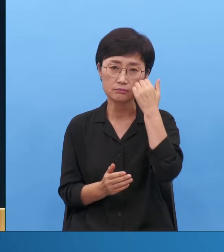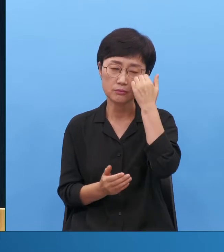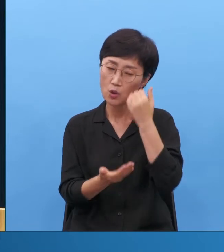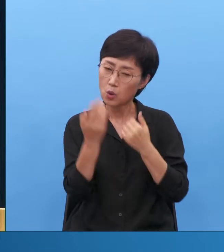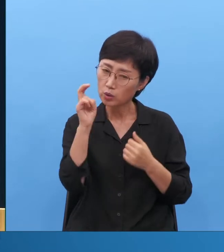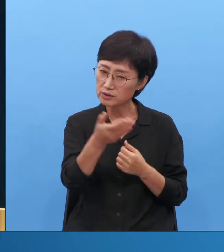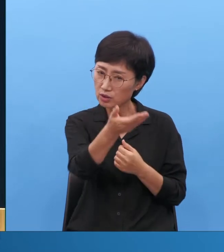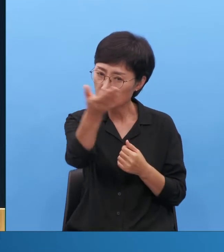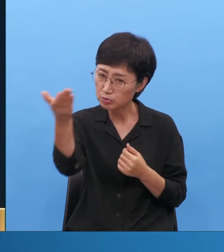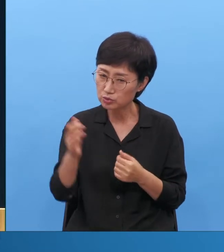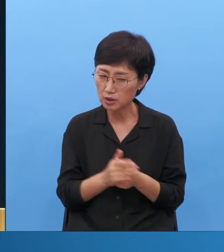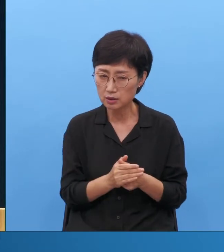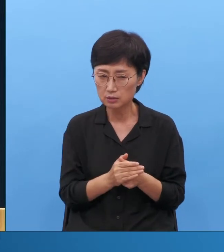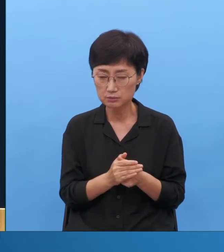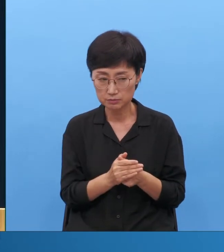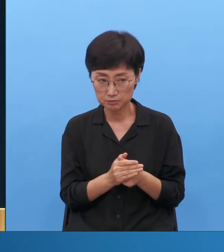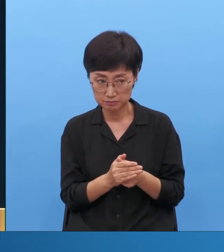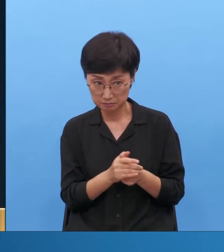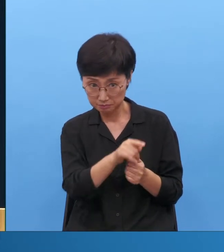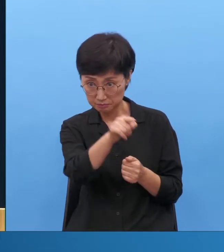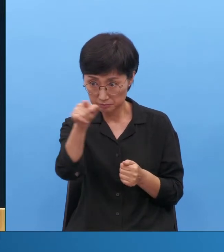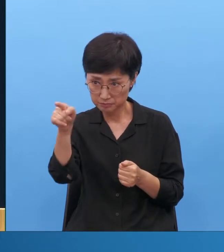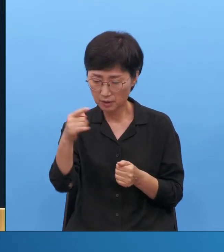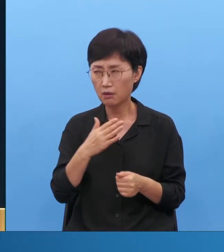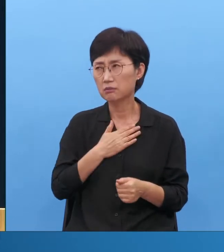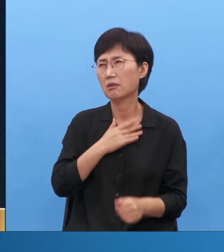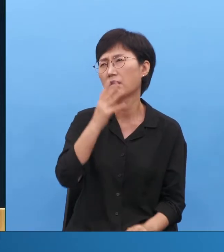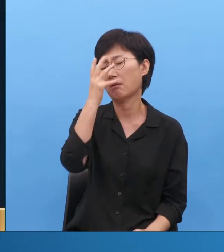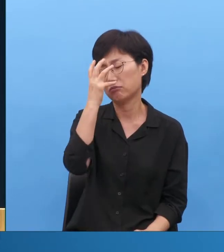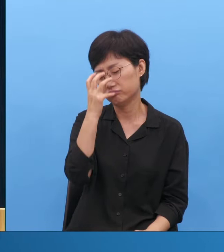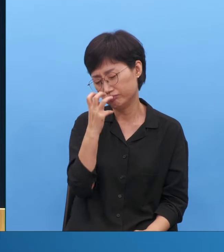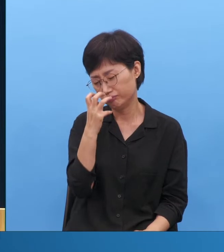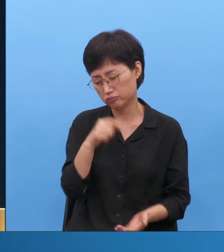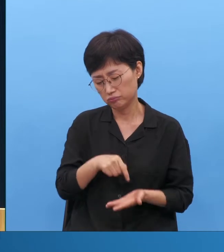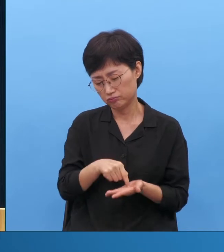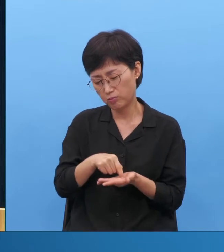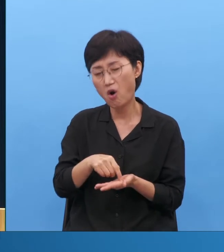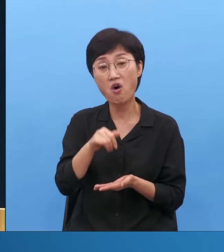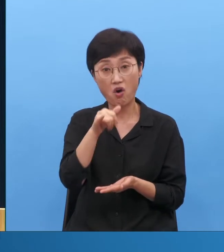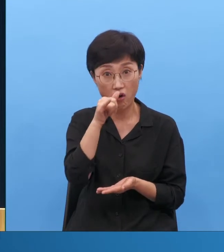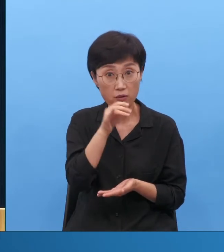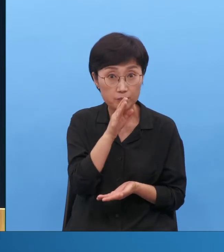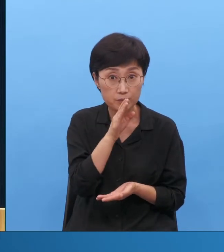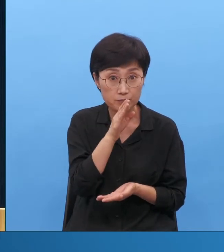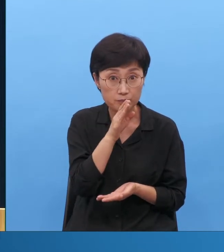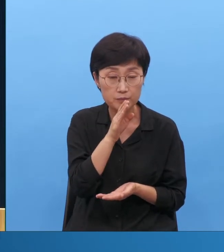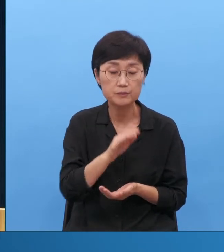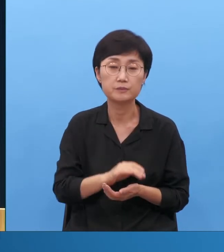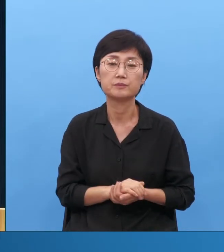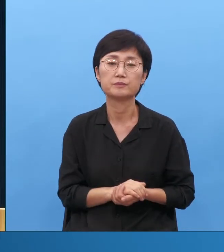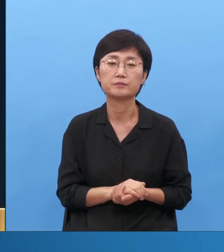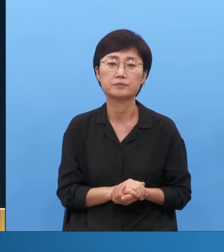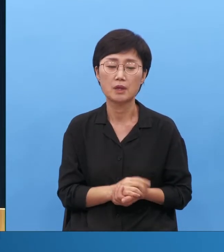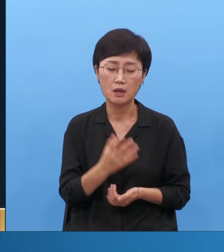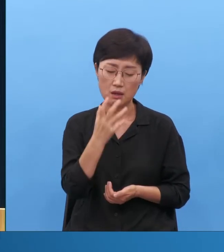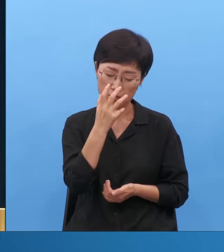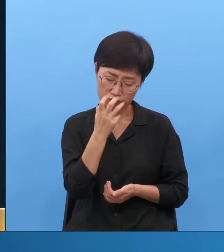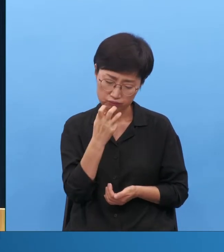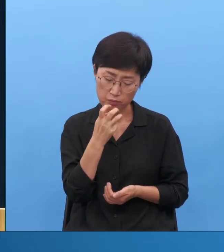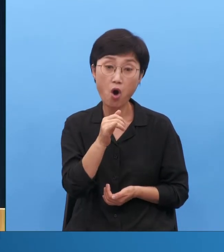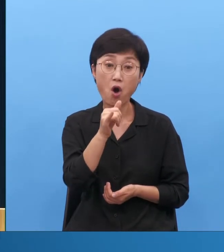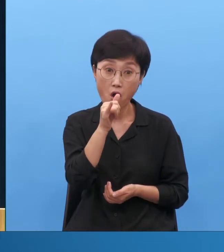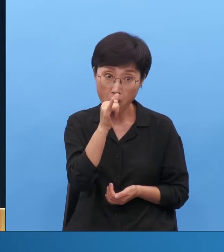탁 우울하고 막 머리 박대 이런 분 있을 겁니다. And perhaps among you, you might get easily depressed. 이런 분들은 아침에